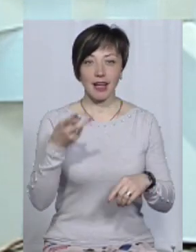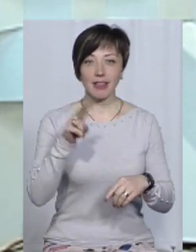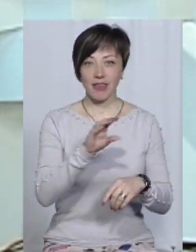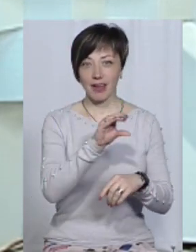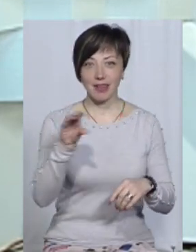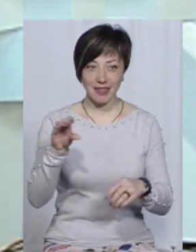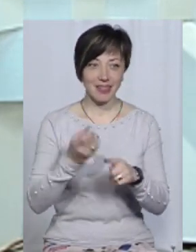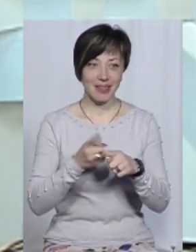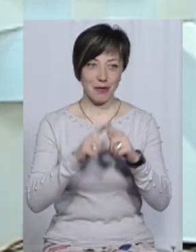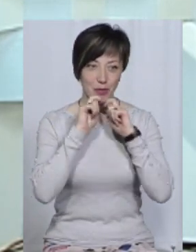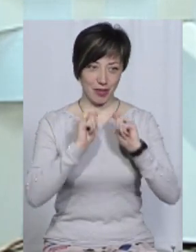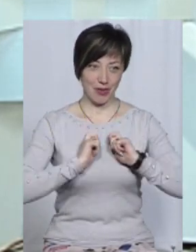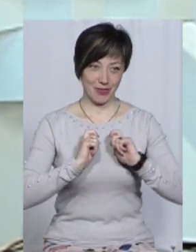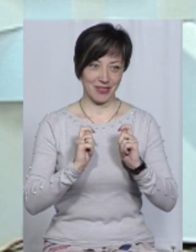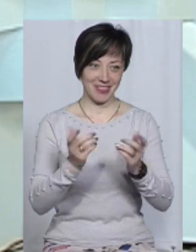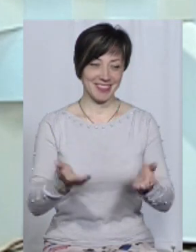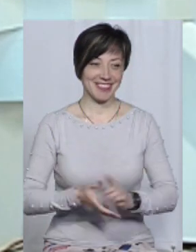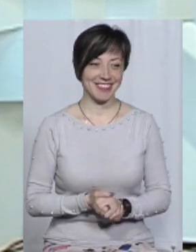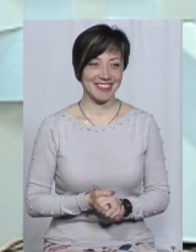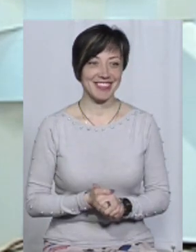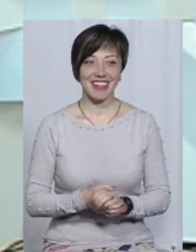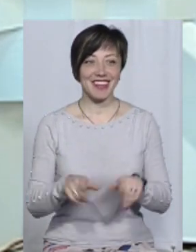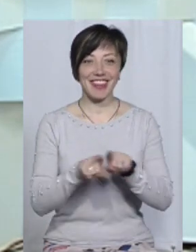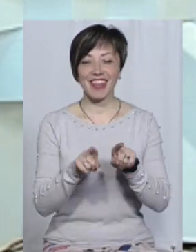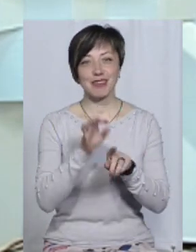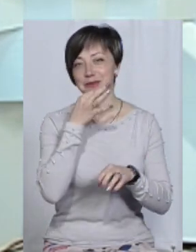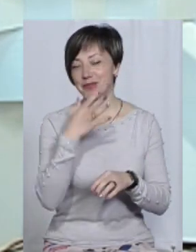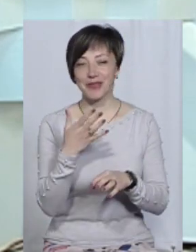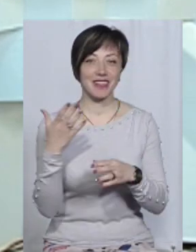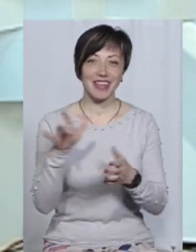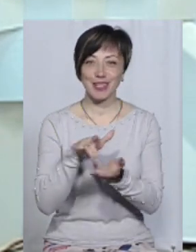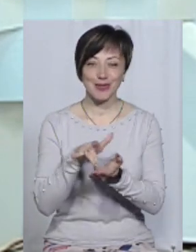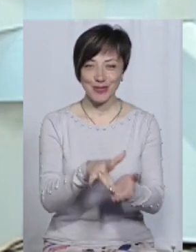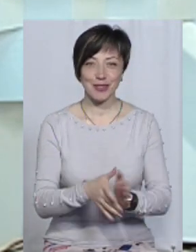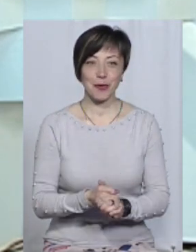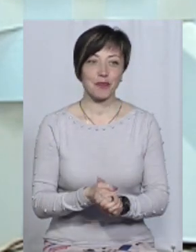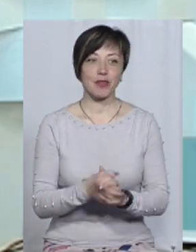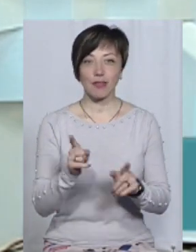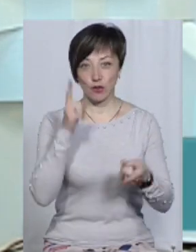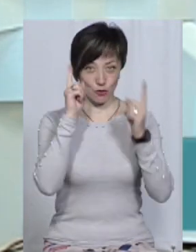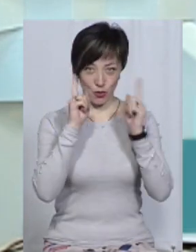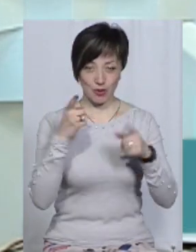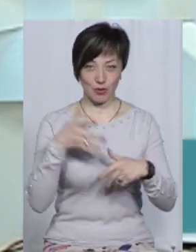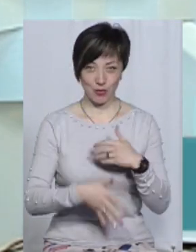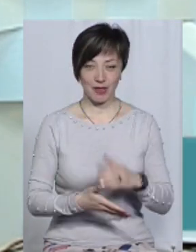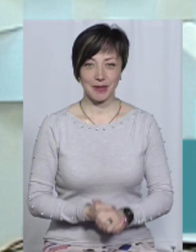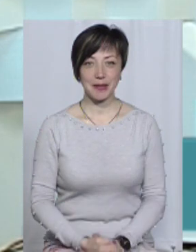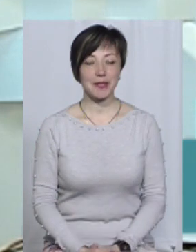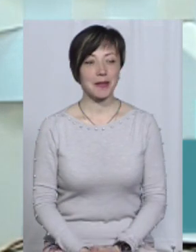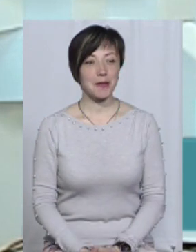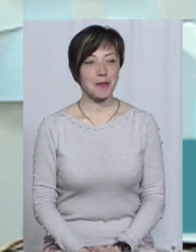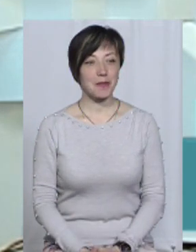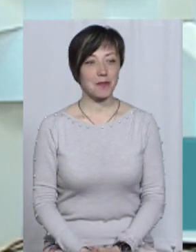тома Марчина Урбана в подарунок пану Ігору за так і вельми сподобану екскурсію, і що вони в шоці, розумієте?